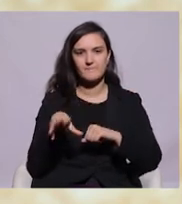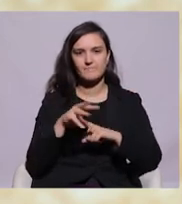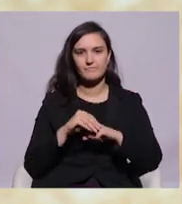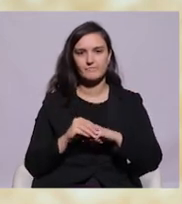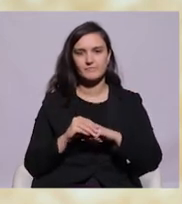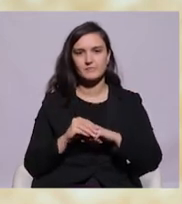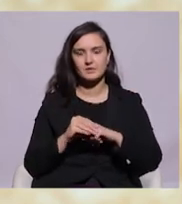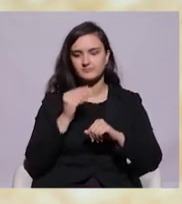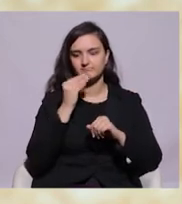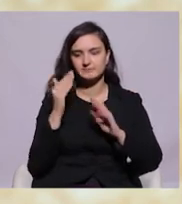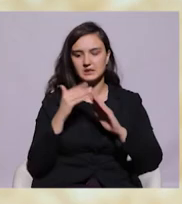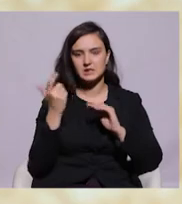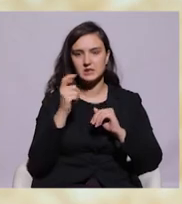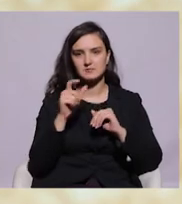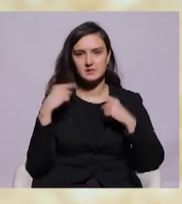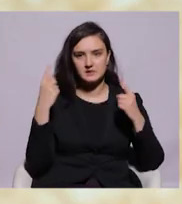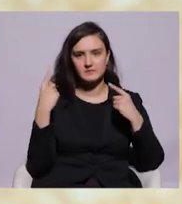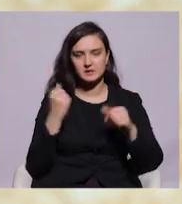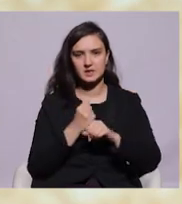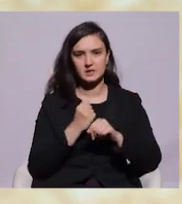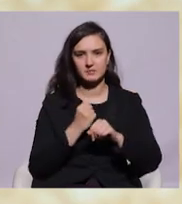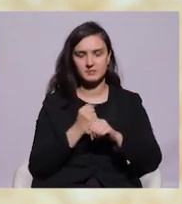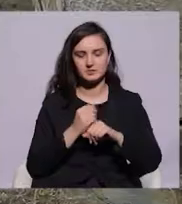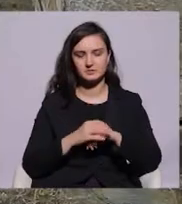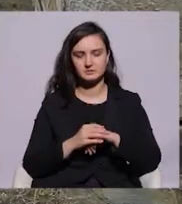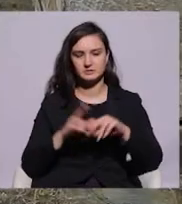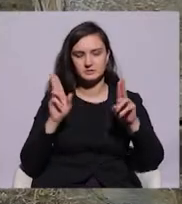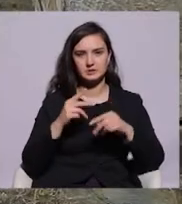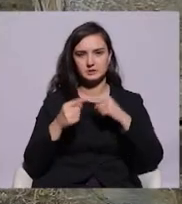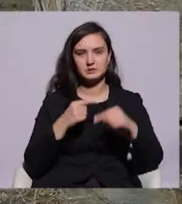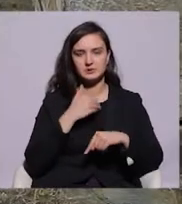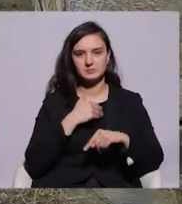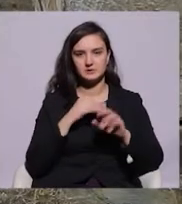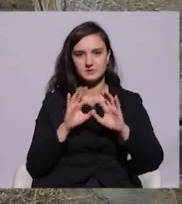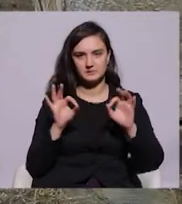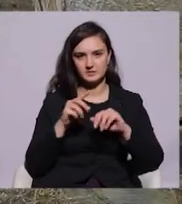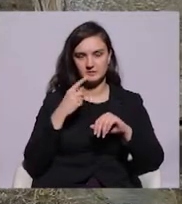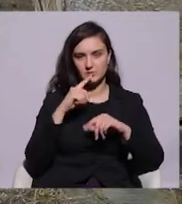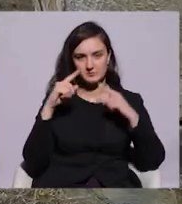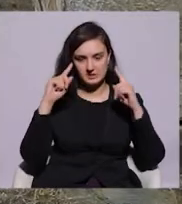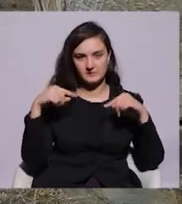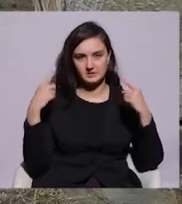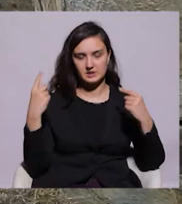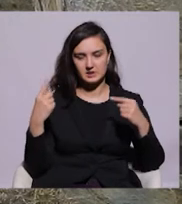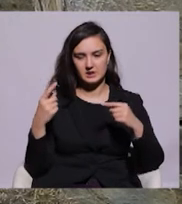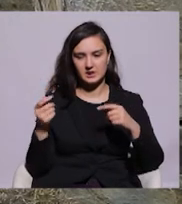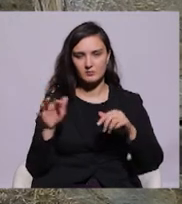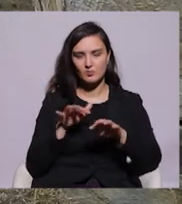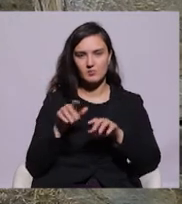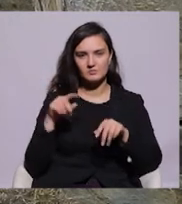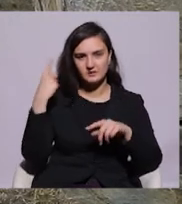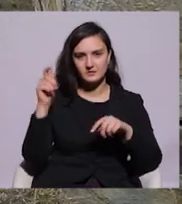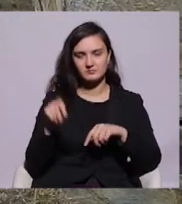ანუ მანდილოსნები, დიასახლისები ცხვრის ბეწვის დამუშავებას. ეს ტრადიცია მინდა აღნიშნო, რომ ცხვრის